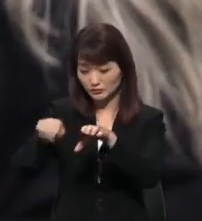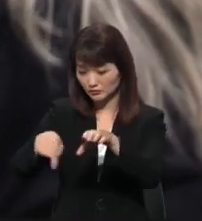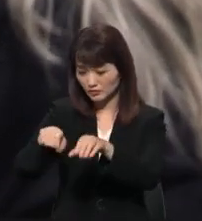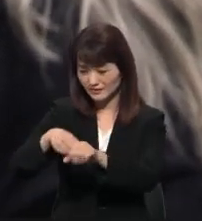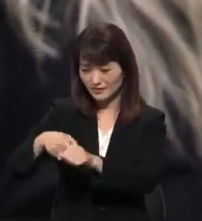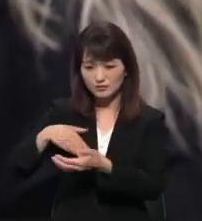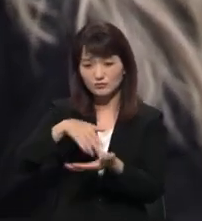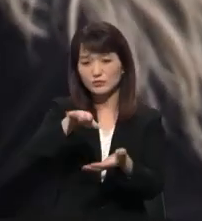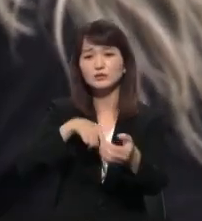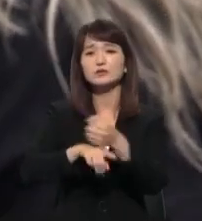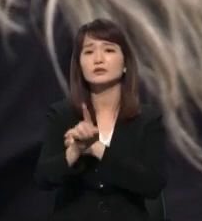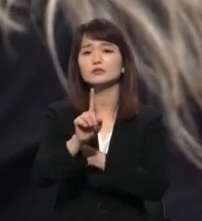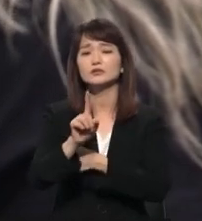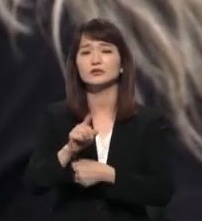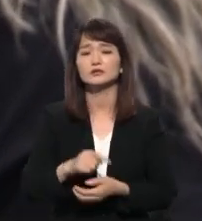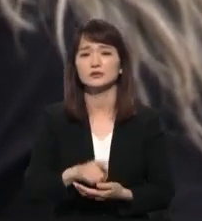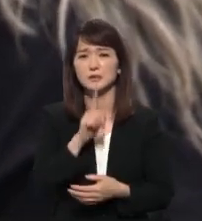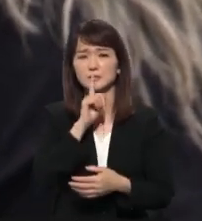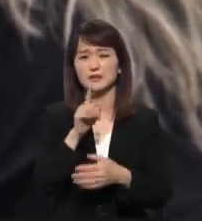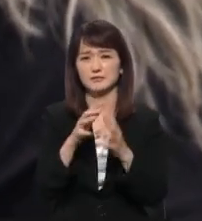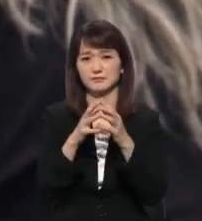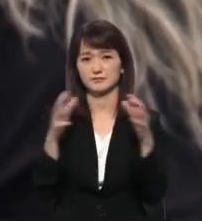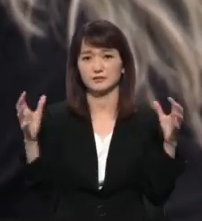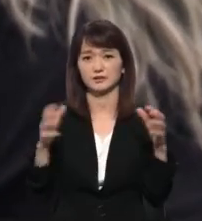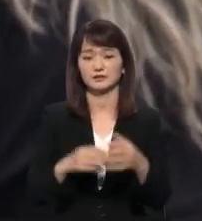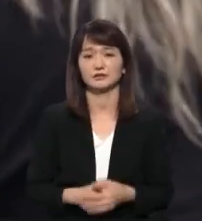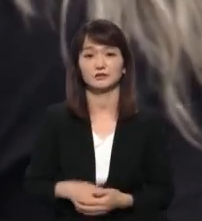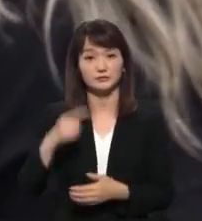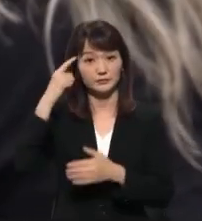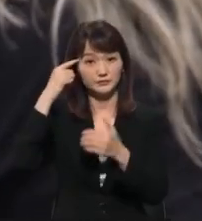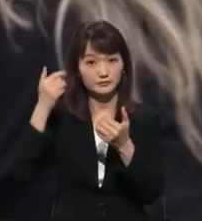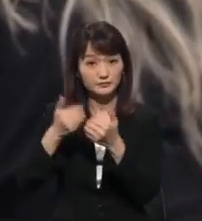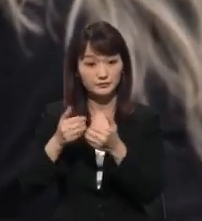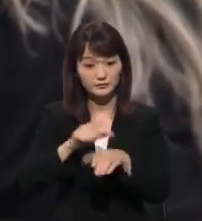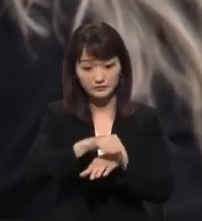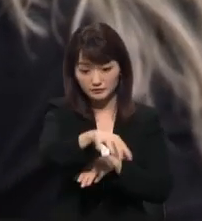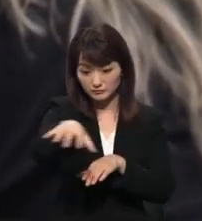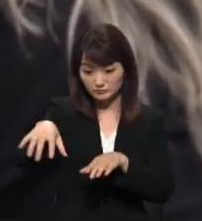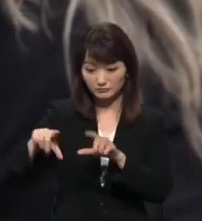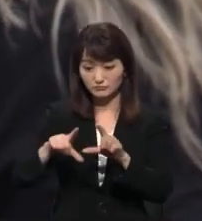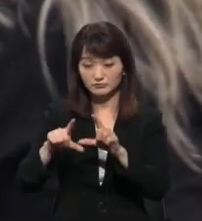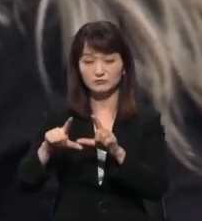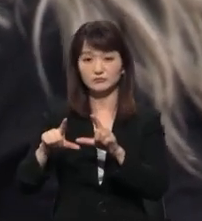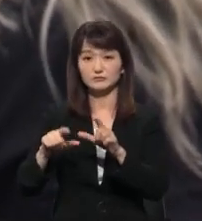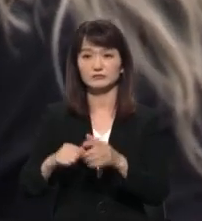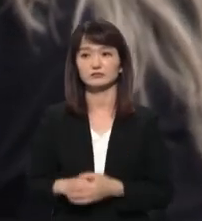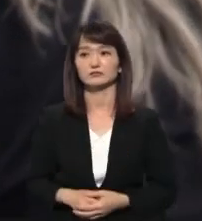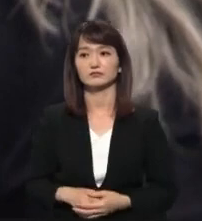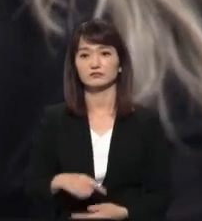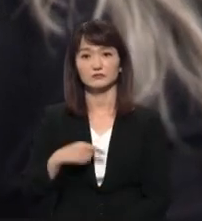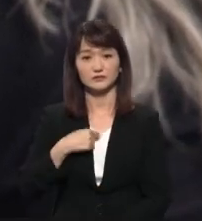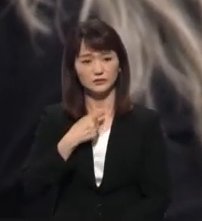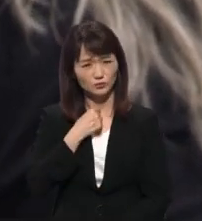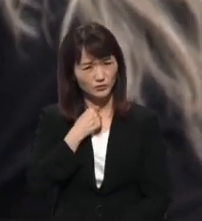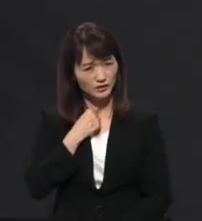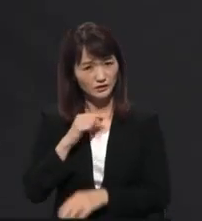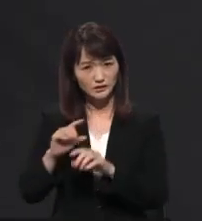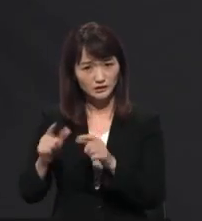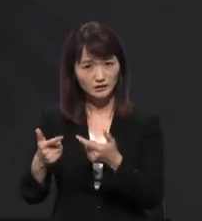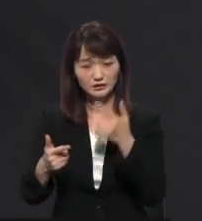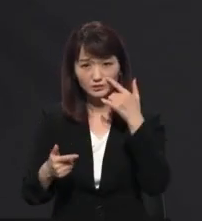문제가 가지고 이제 좀 논쟁이 있었는데 그걸 다시 역으로 지역에서 살고 있는데 자신은 원하지 않는데